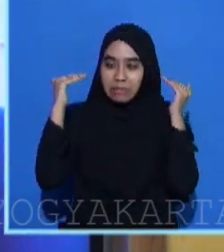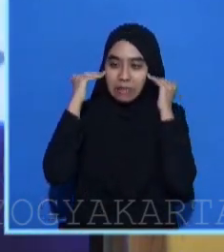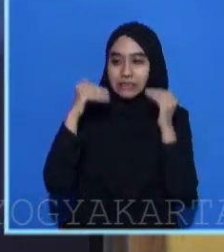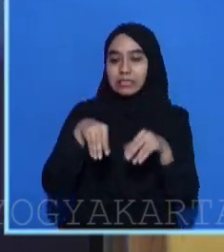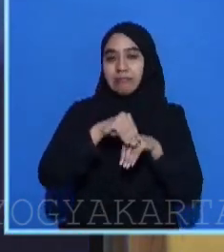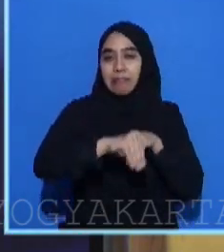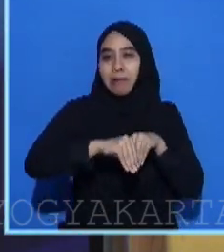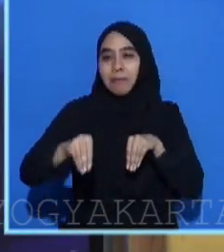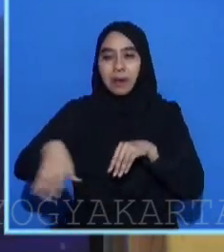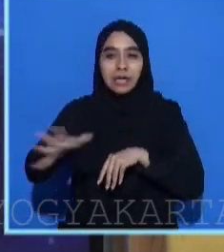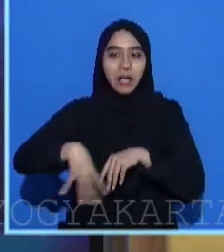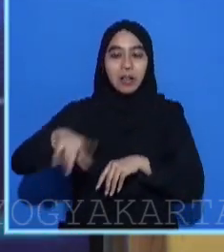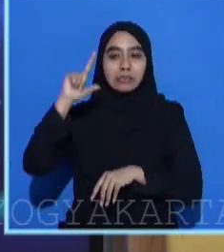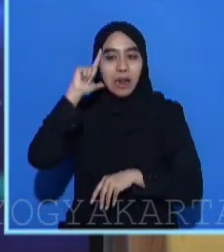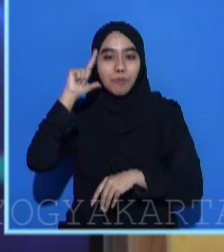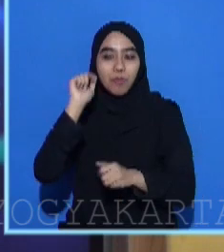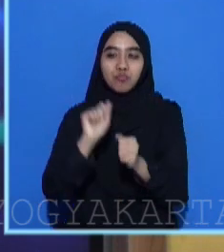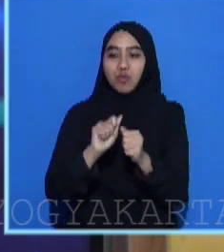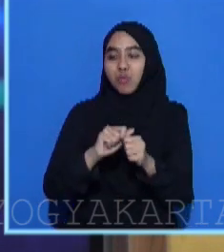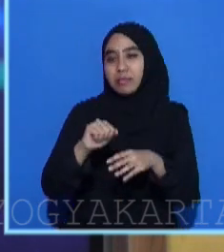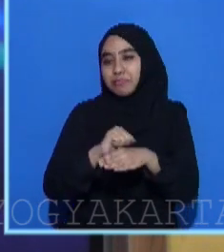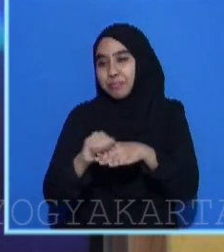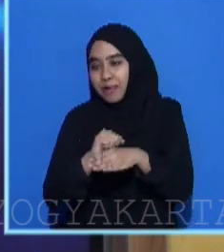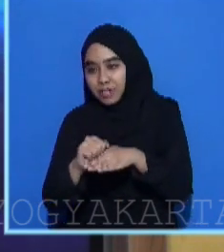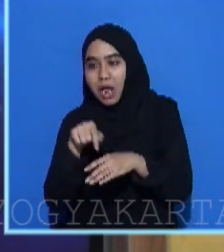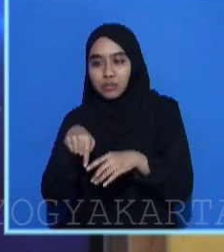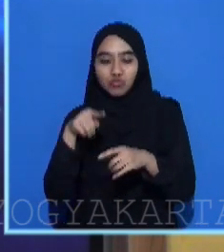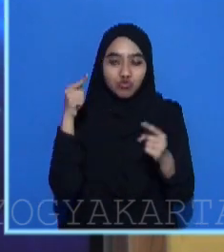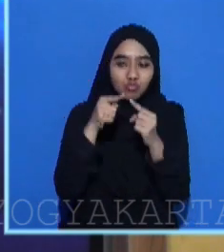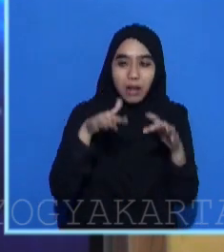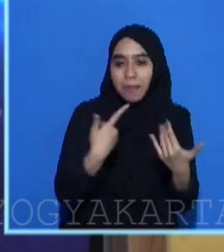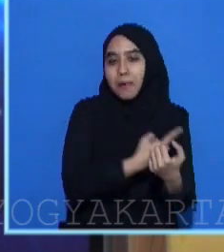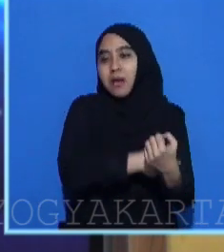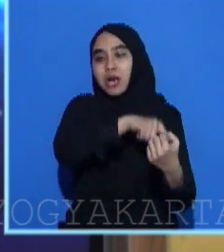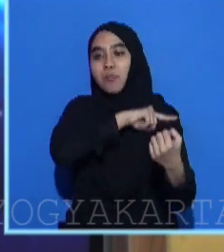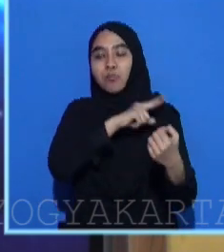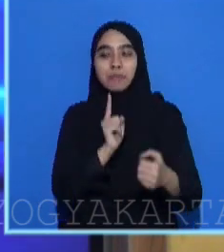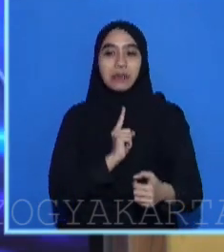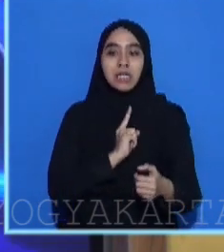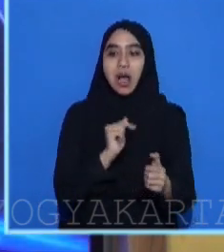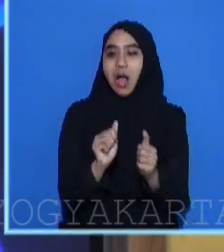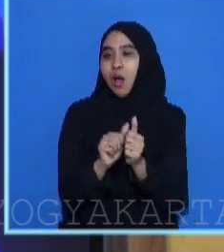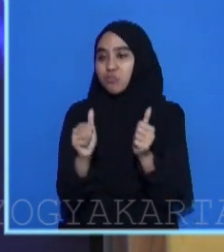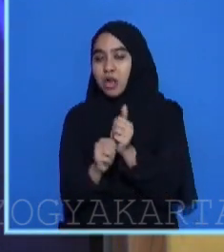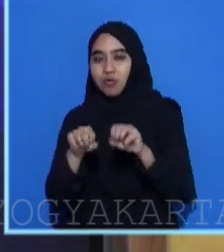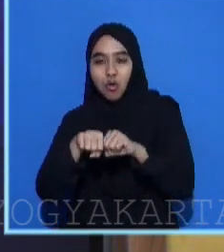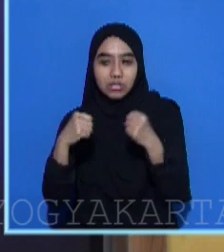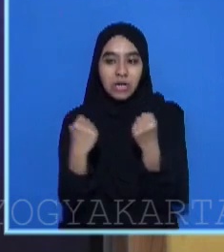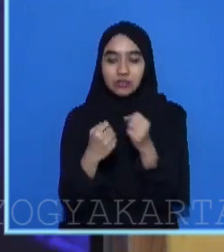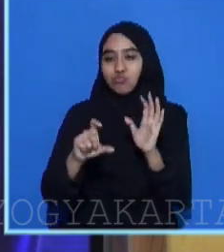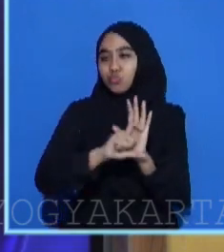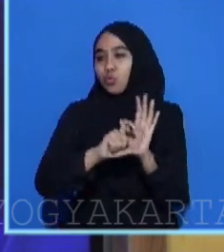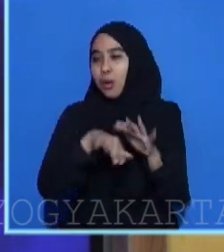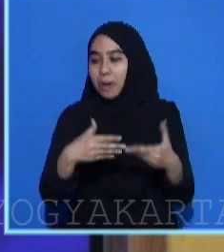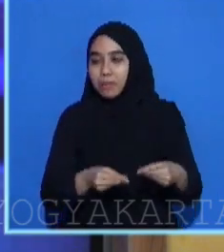pakebinangun Sleman mengadakan pelatihan-pelatihan yang dapat meningkatkan keterampilan dan kemandirian anggotanya salah satunya dengan memberikan